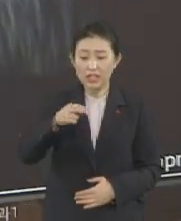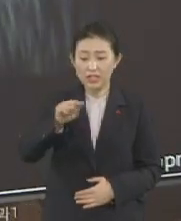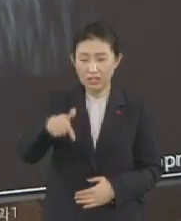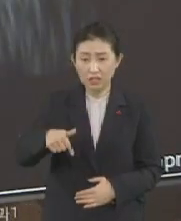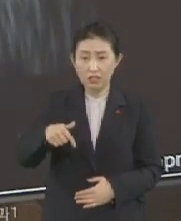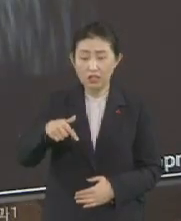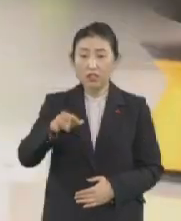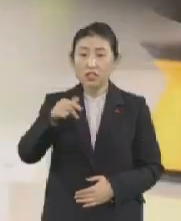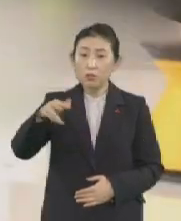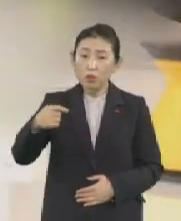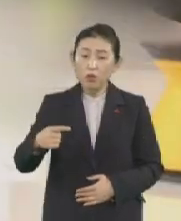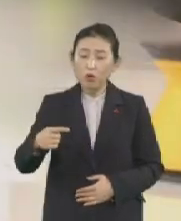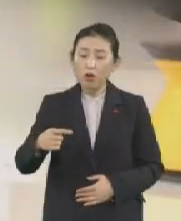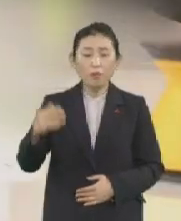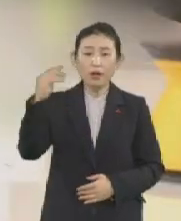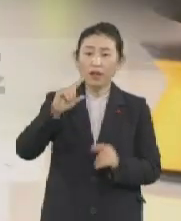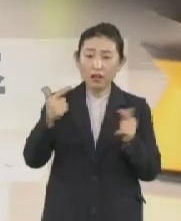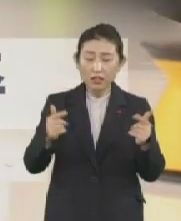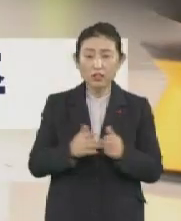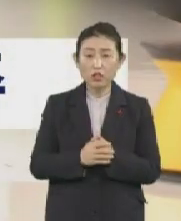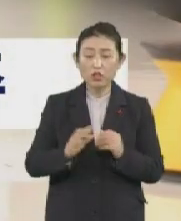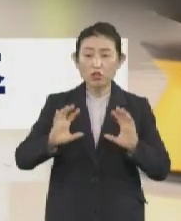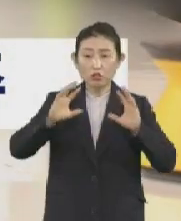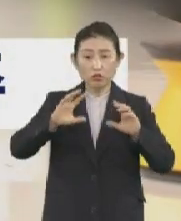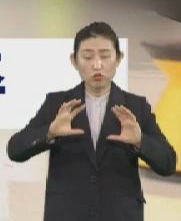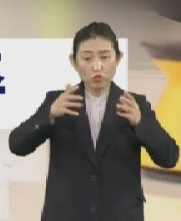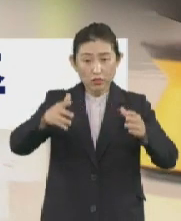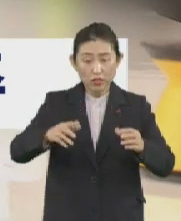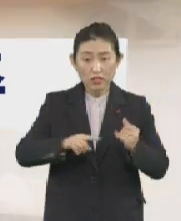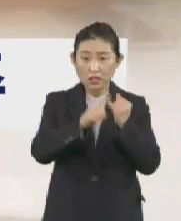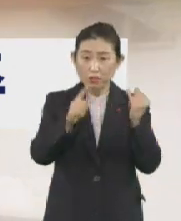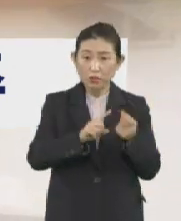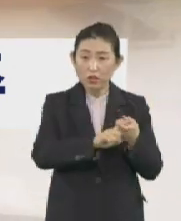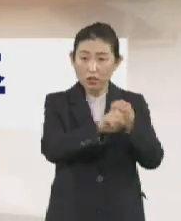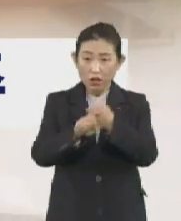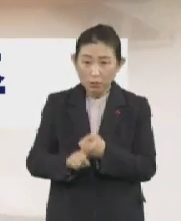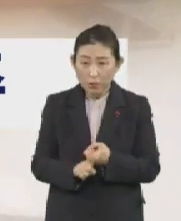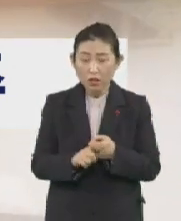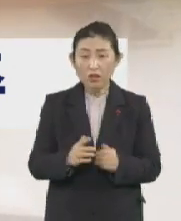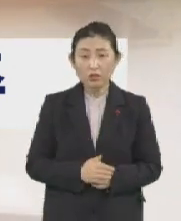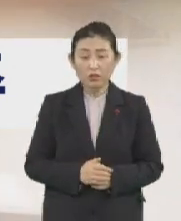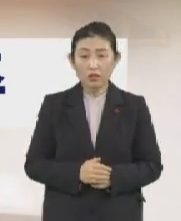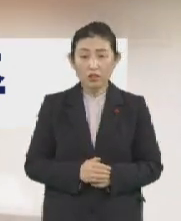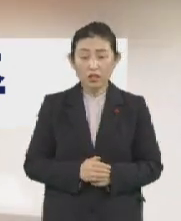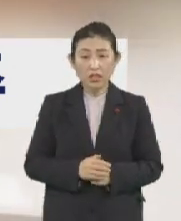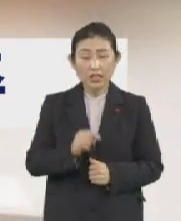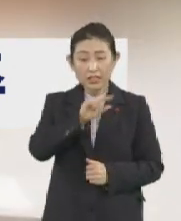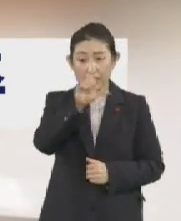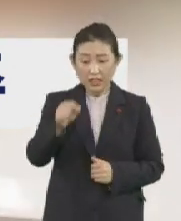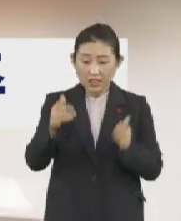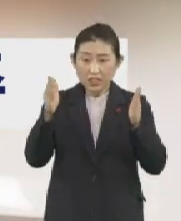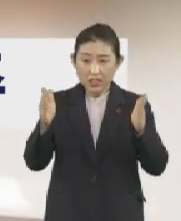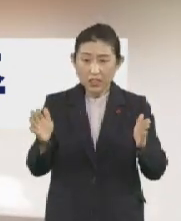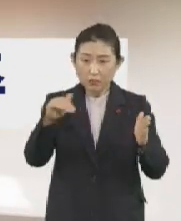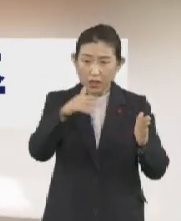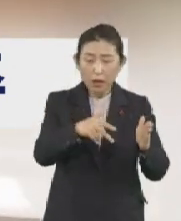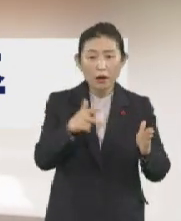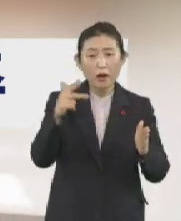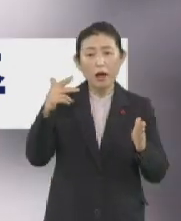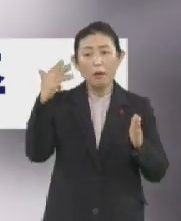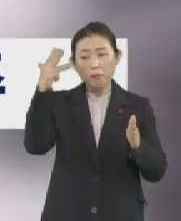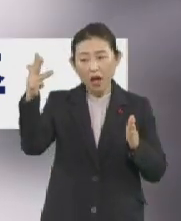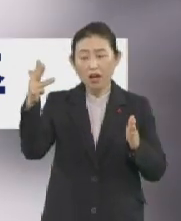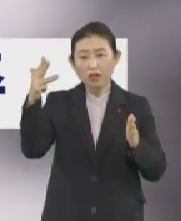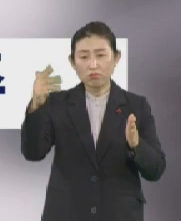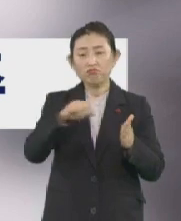높습니다. 실제로 국제산부인과연맹도 생리주기 변화가 8일 미만인 경우까지는 정상 범위로